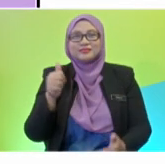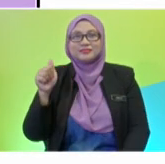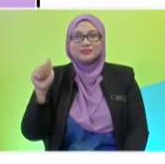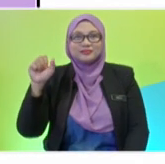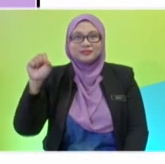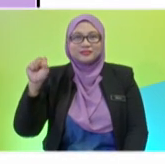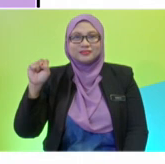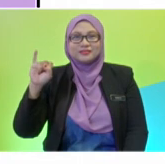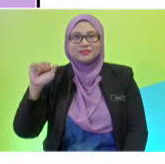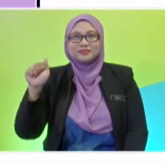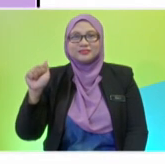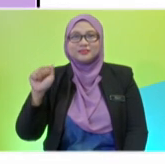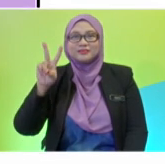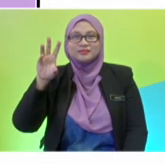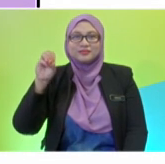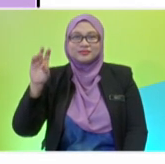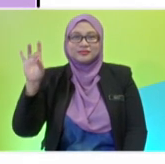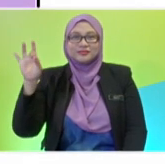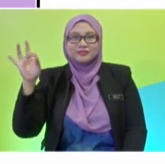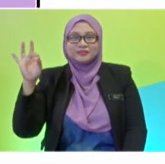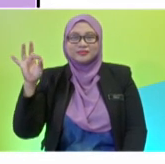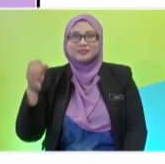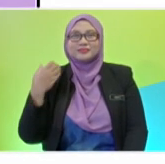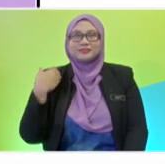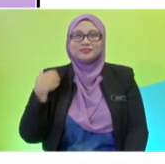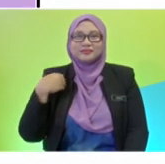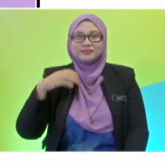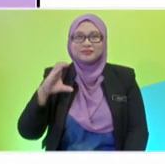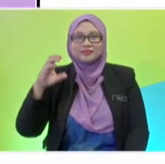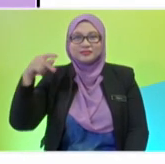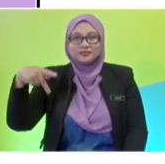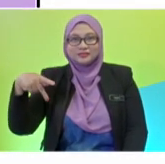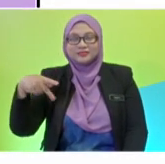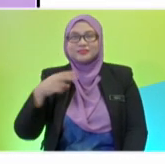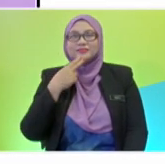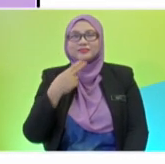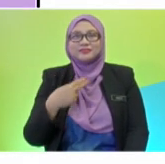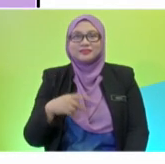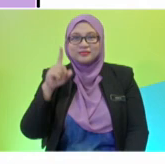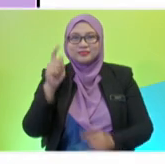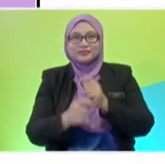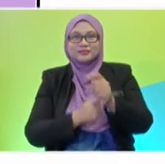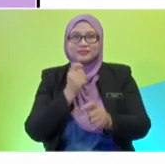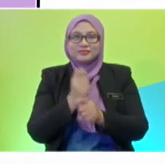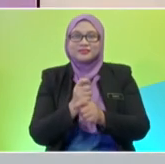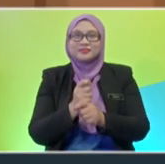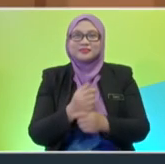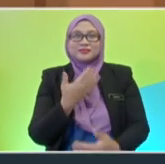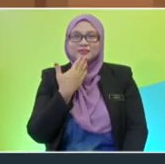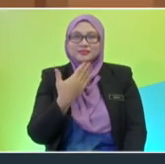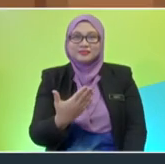2018 di kesan mengalami palsu cerebrum ketika berusia setahun Oke terima